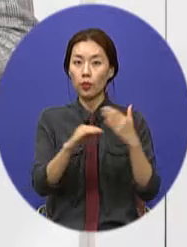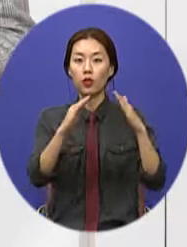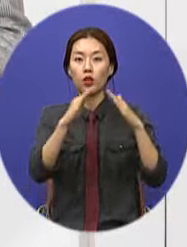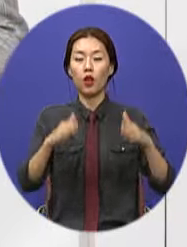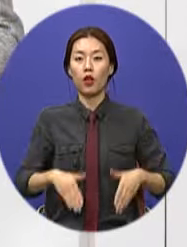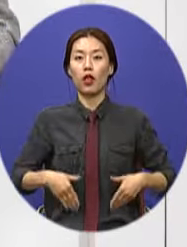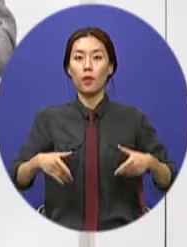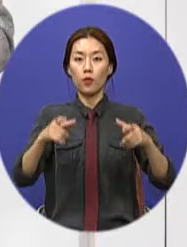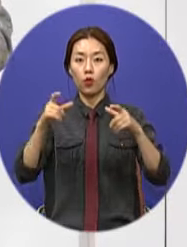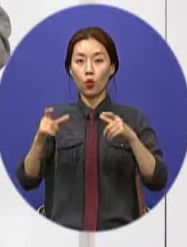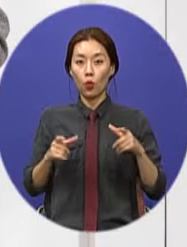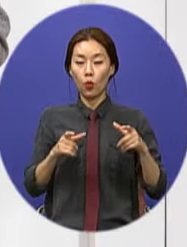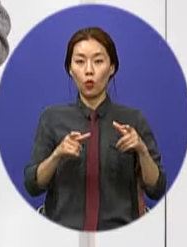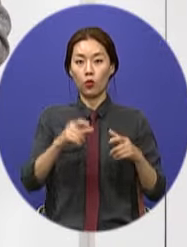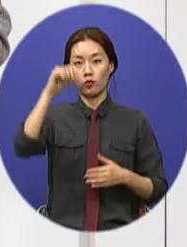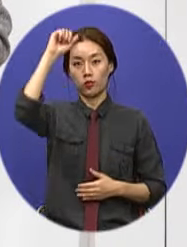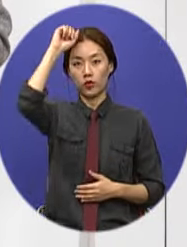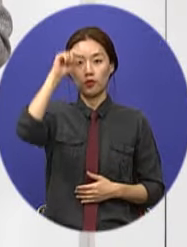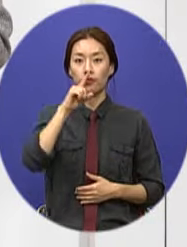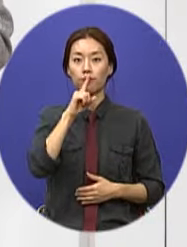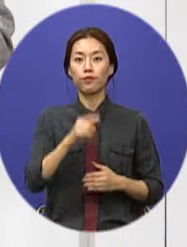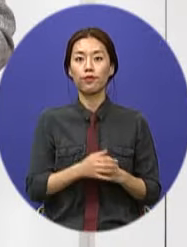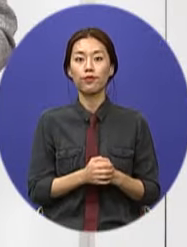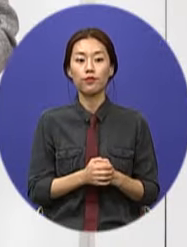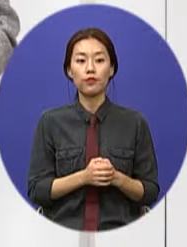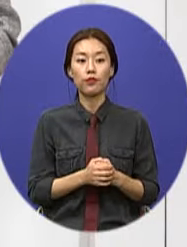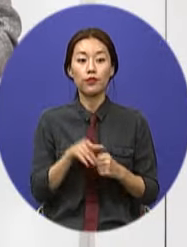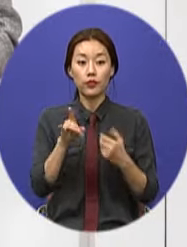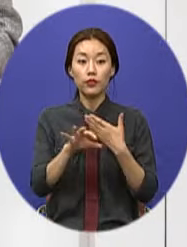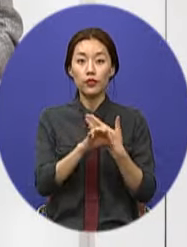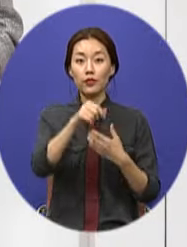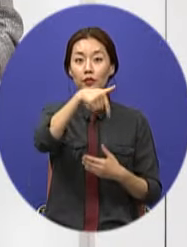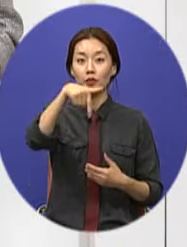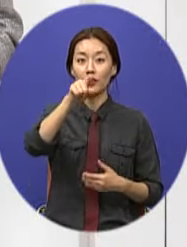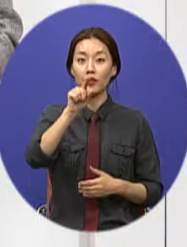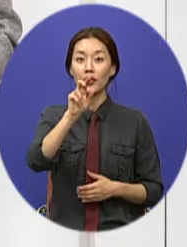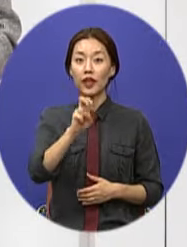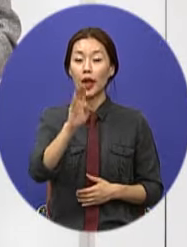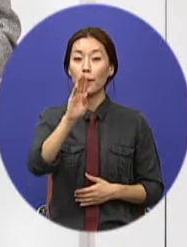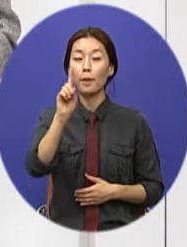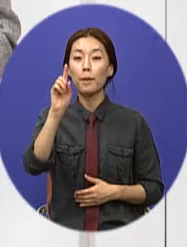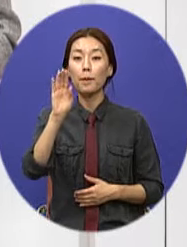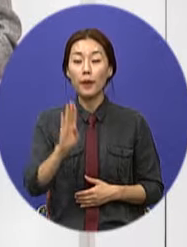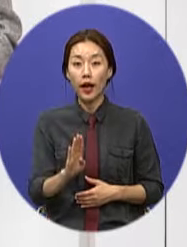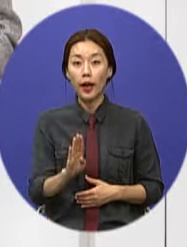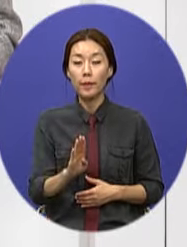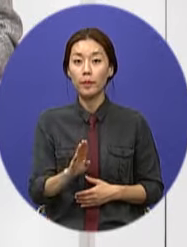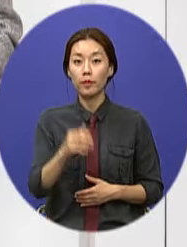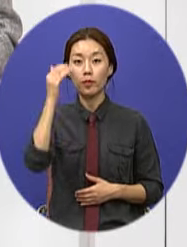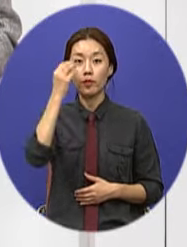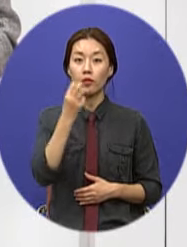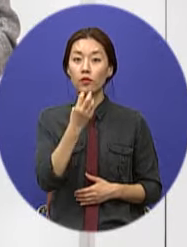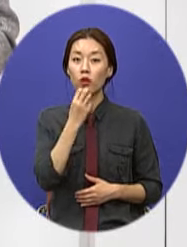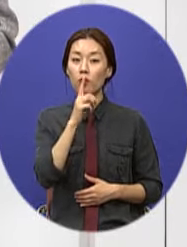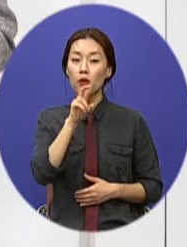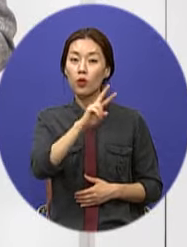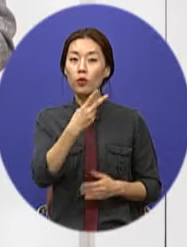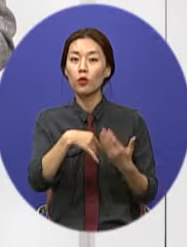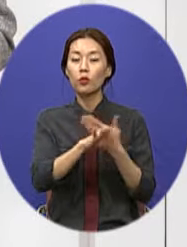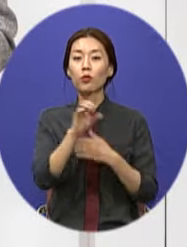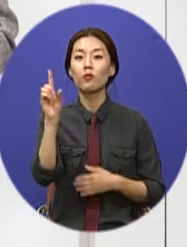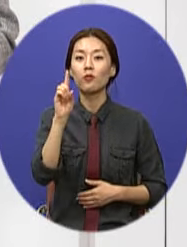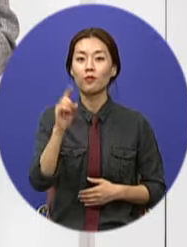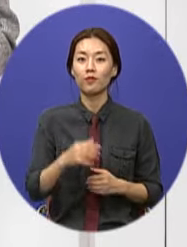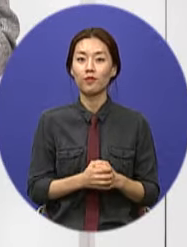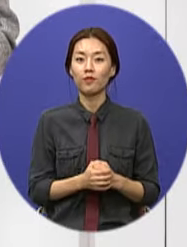전라남도 지역 사투리라고 합니다. 그렇다면 과연 이 깜밥을 표준어로는 뭐라고 할까요?